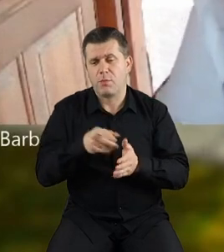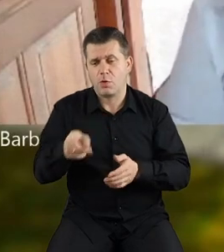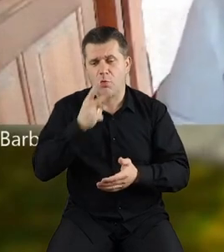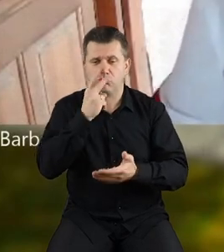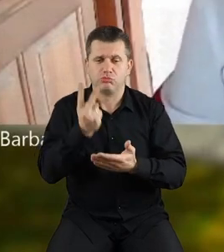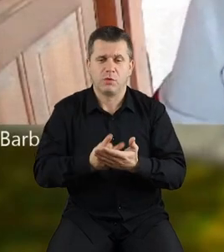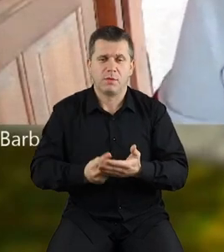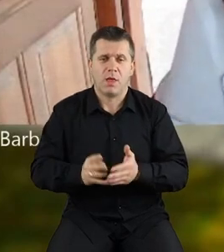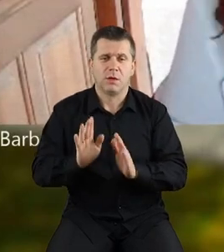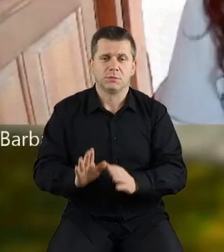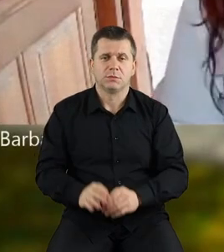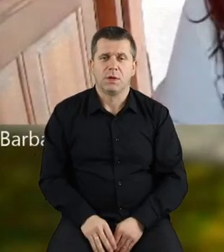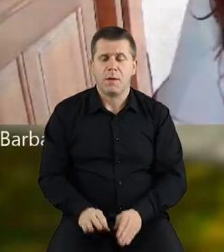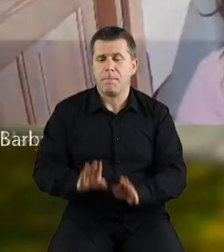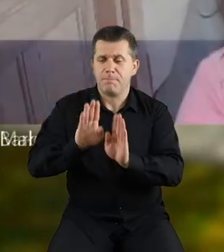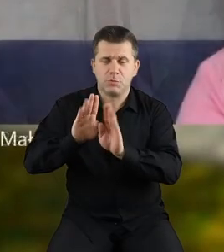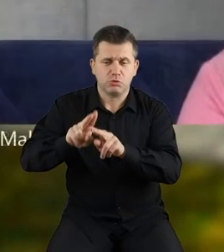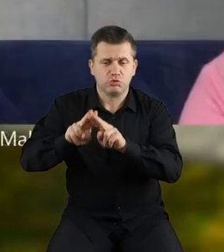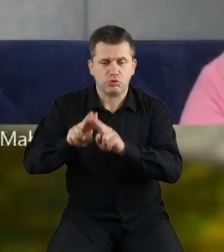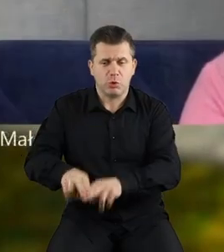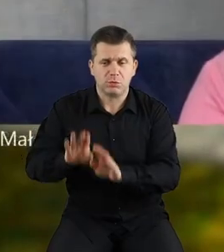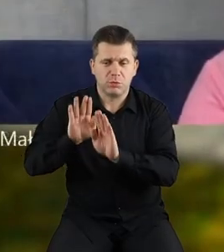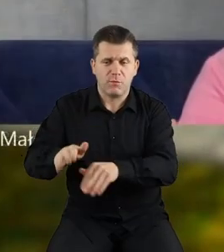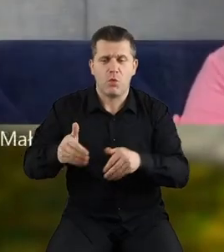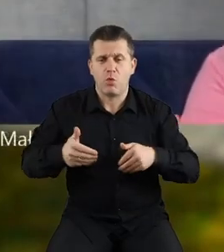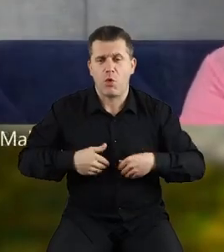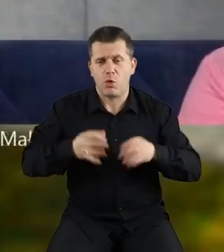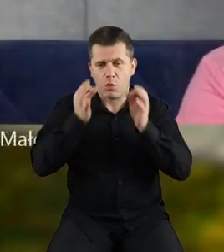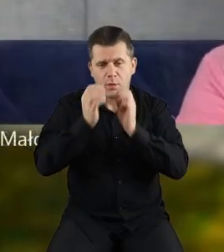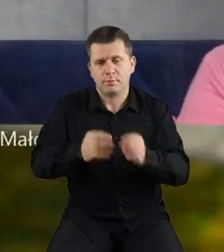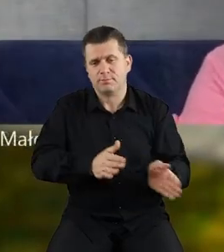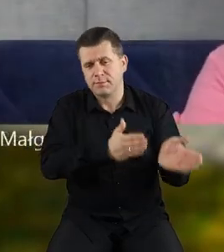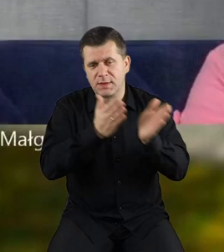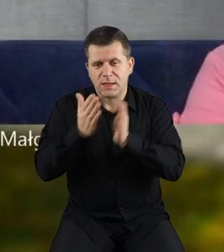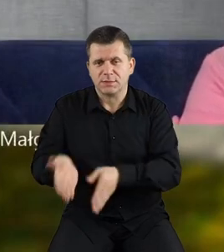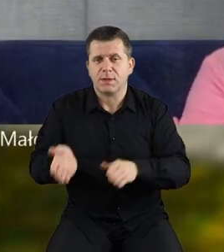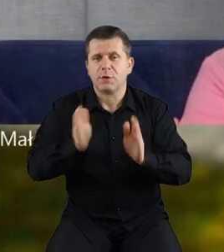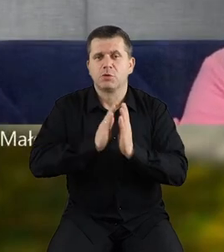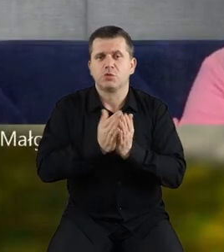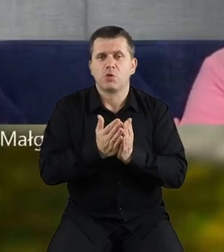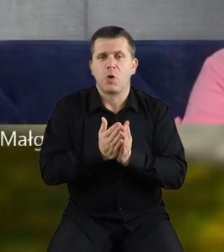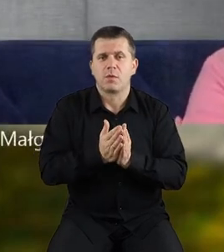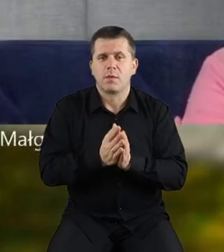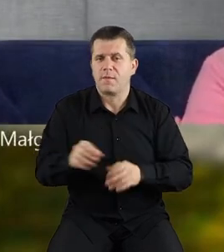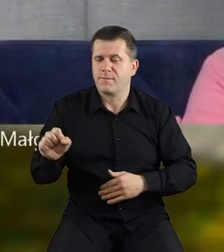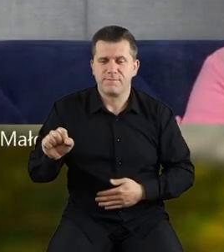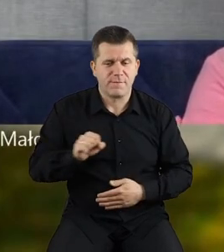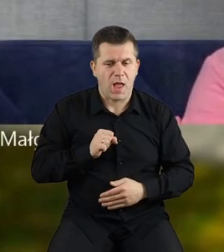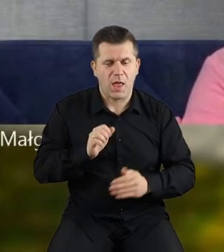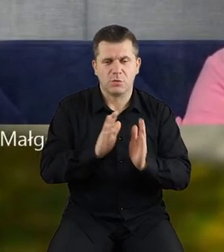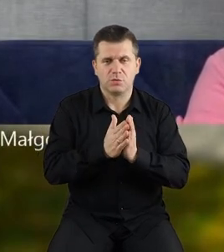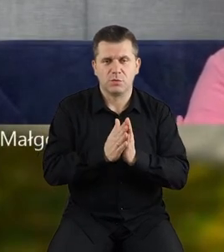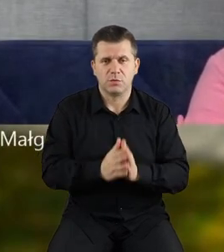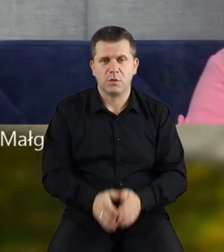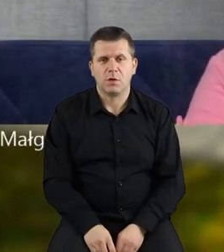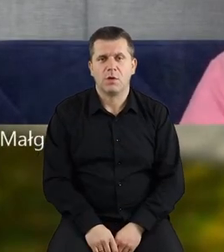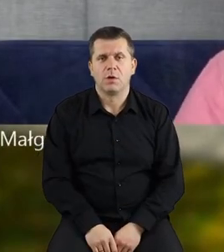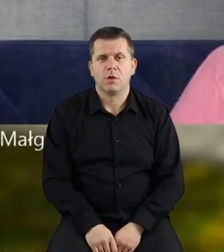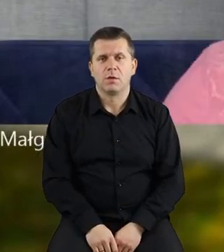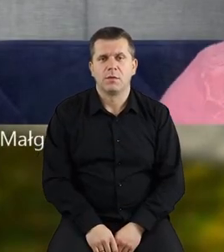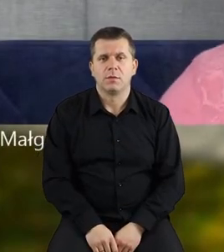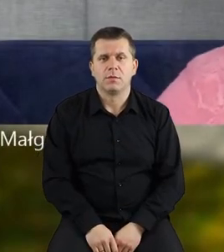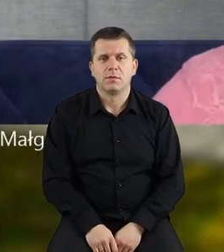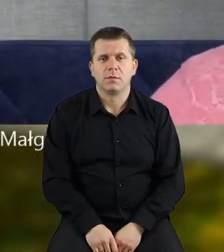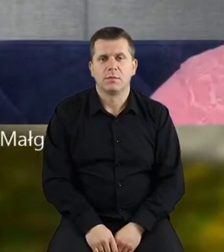należało ją czytać. Zostawmy Głodną Kotkę i przejdźmy do następnej książki, absolutnie fantastycznej książki,